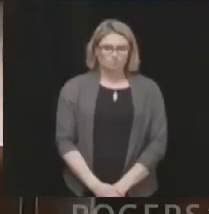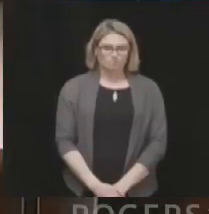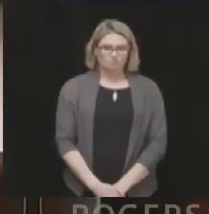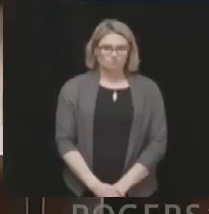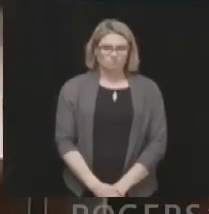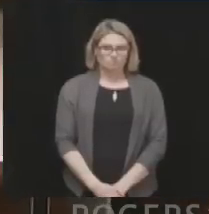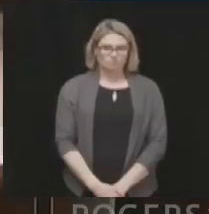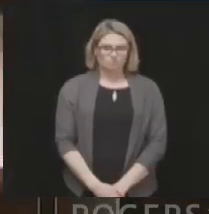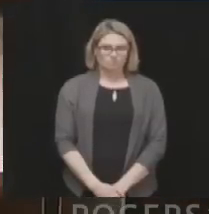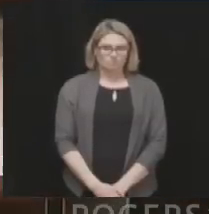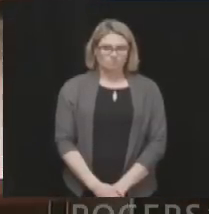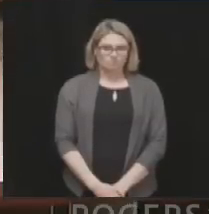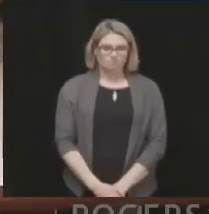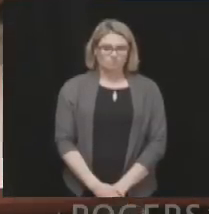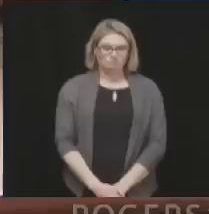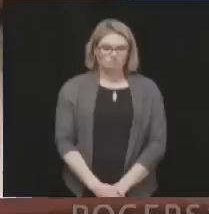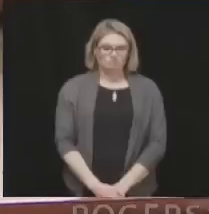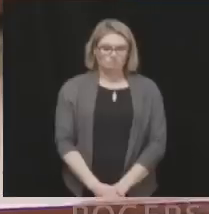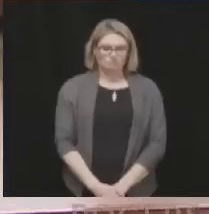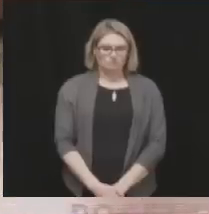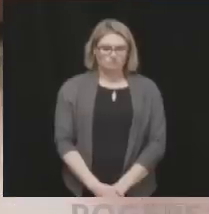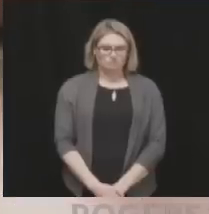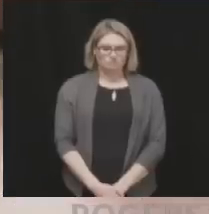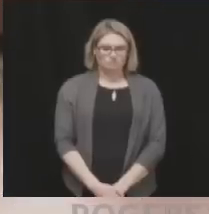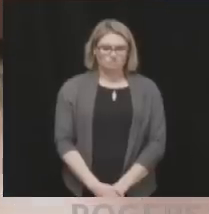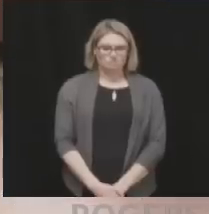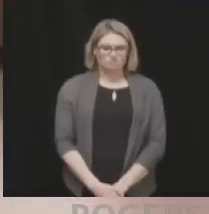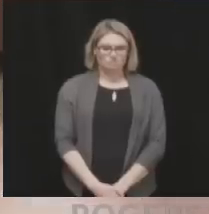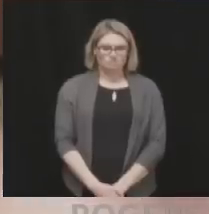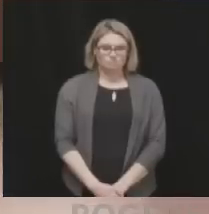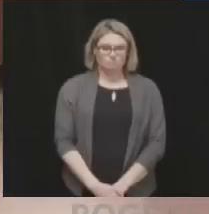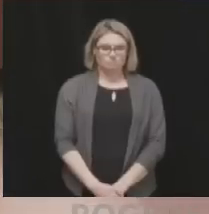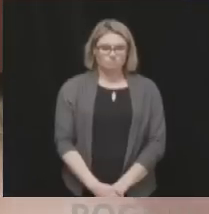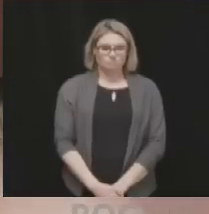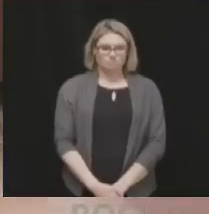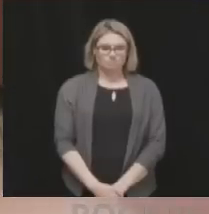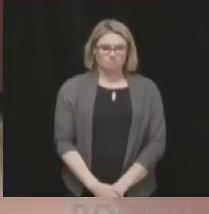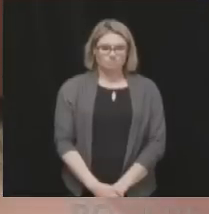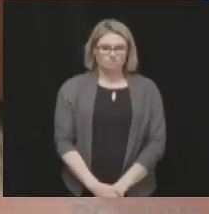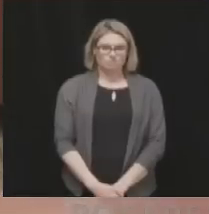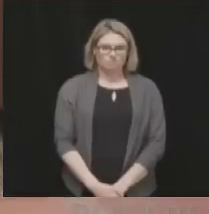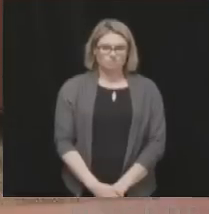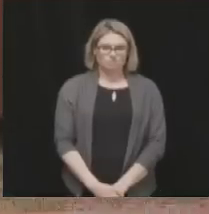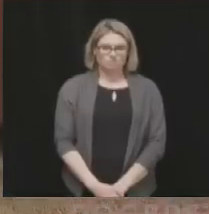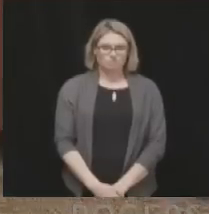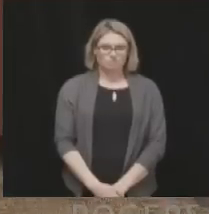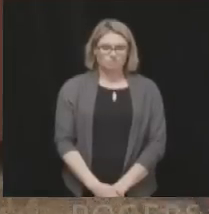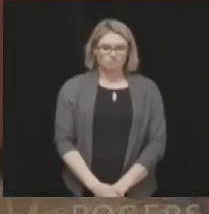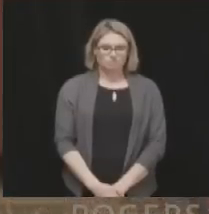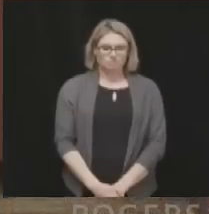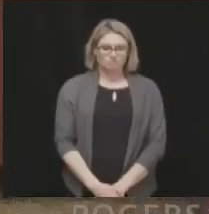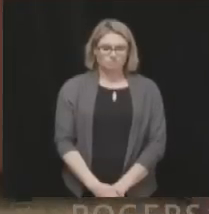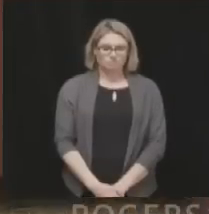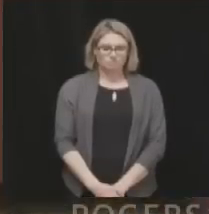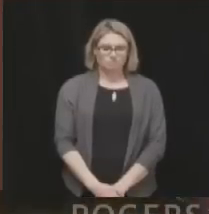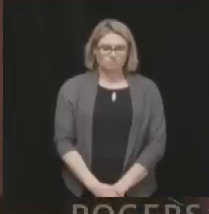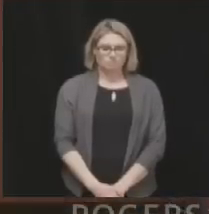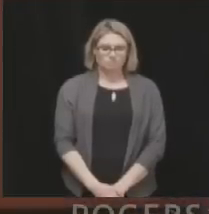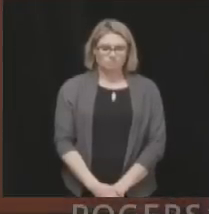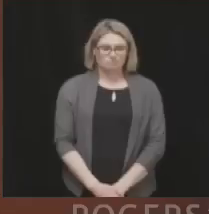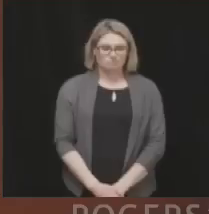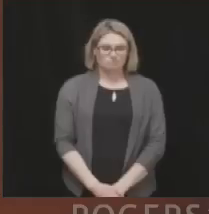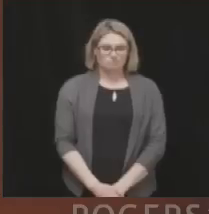Merci, Bruce. Thank you, Bruce. Good afternoon, everyone. Bon après-midi à vous tous. Welcome to the new